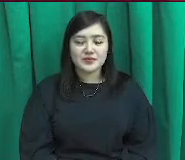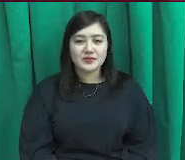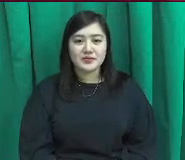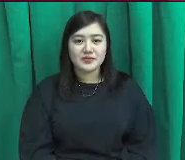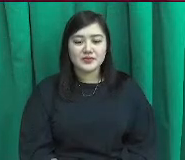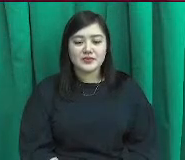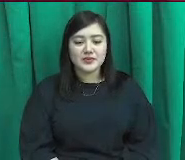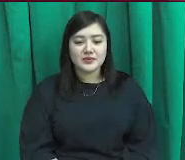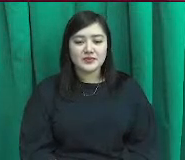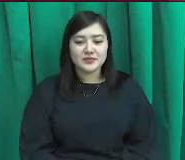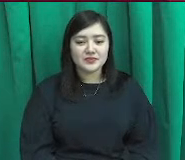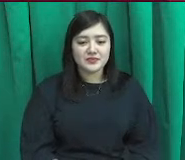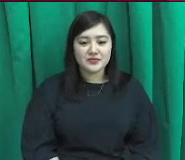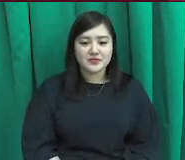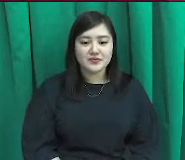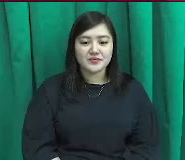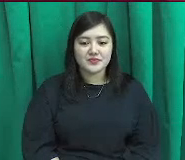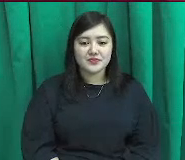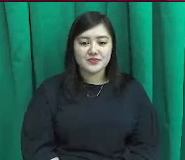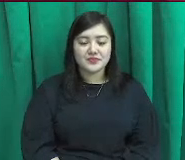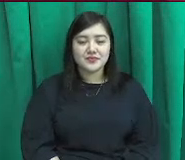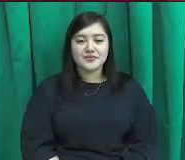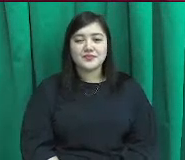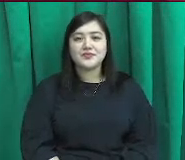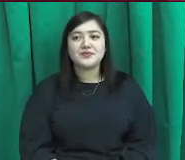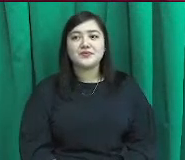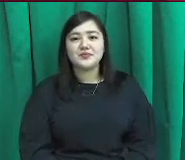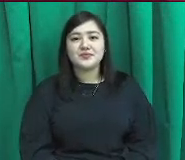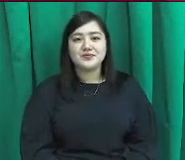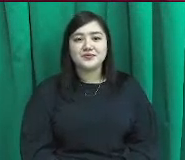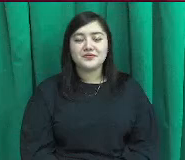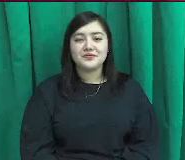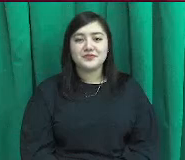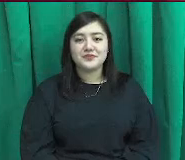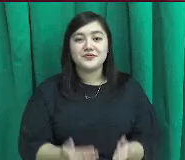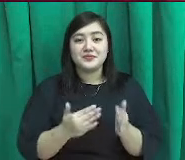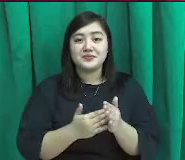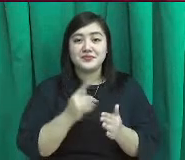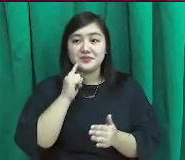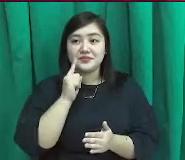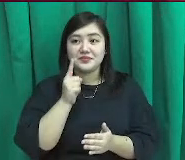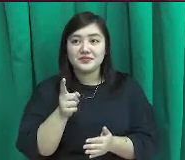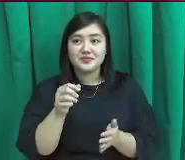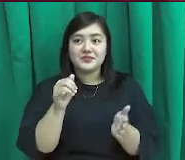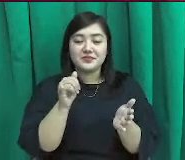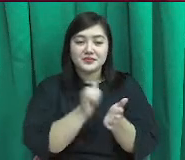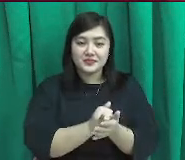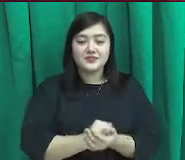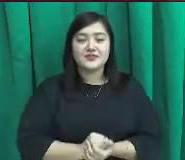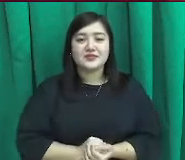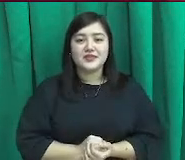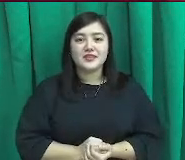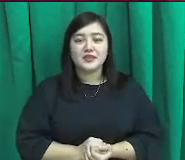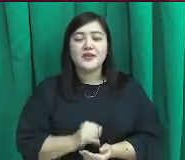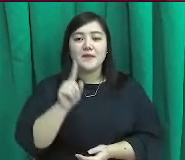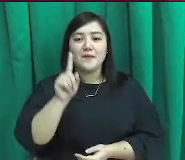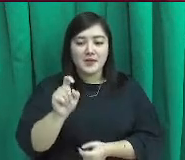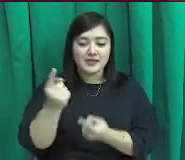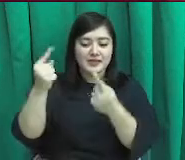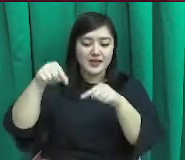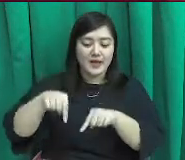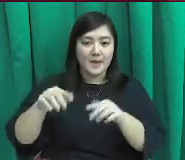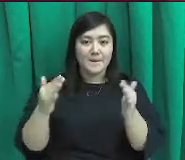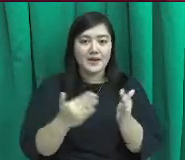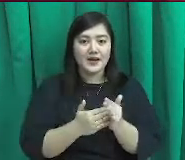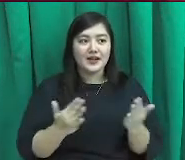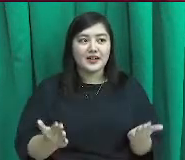buling bumalik dahil sa kailangan may makasalamuhan niyang may-ari ng tahanan. Yeah. Pero sadyang talagang